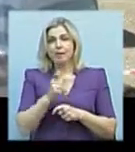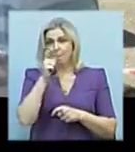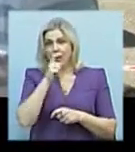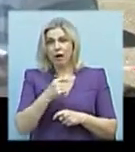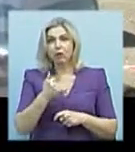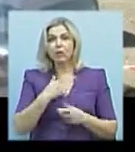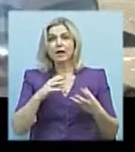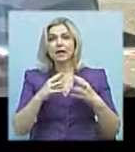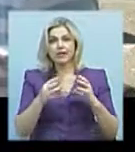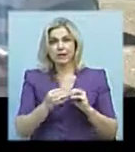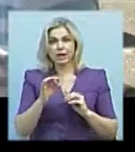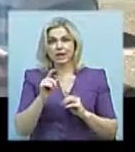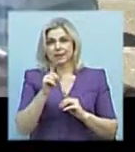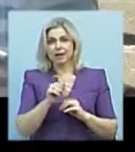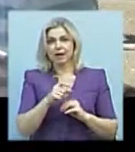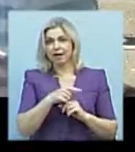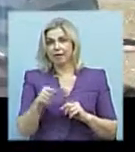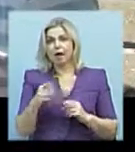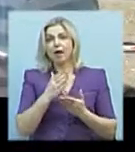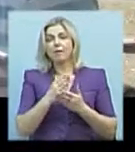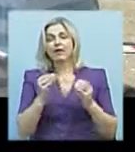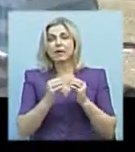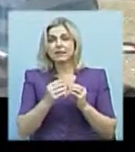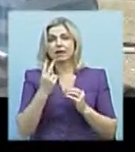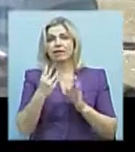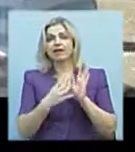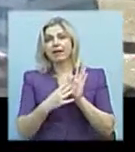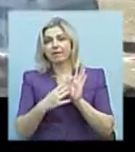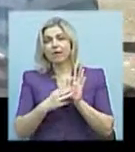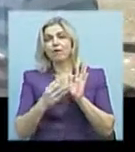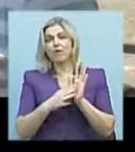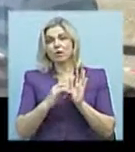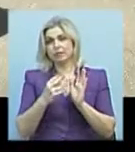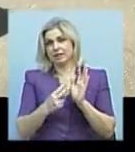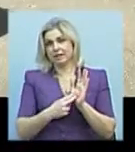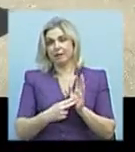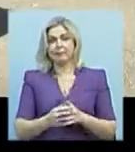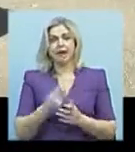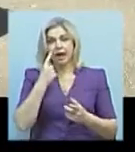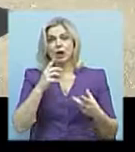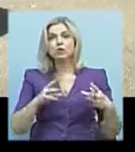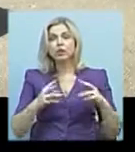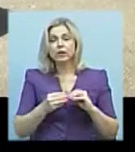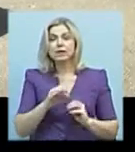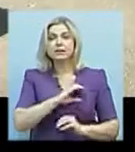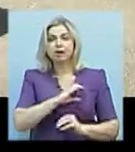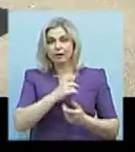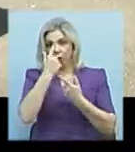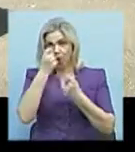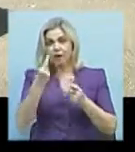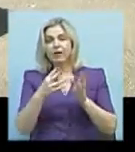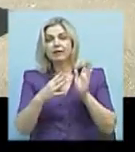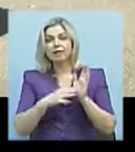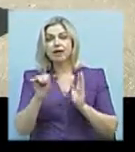казати, результат – 7-ка. Там маю 10-ку, 2 9-ки маю, 8-ку і 7-ку. Результати спартакіади оголосять